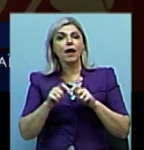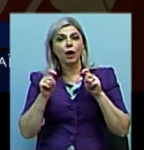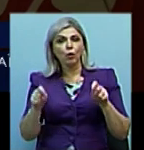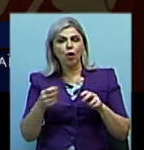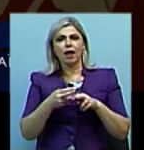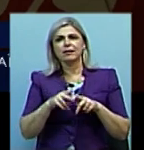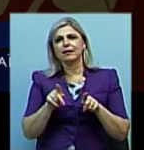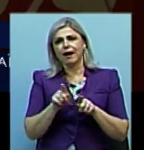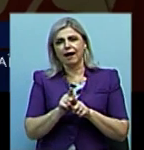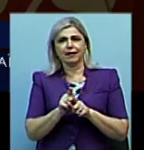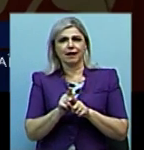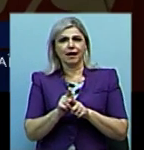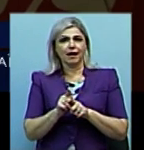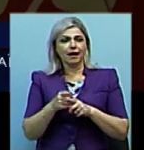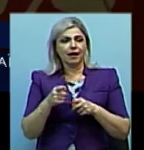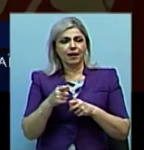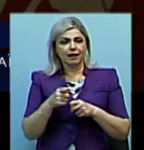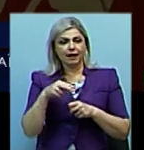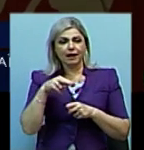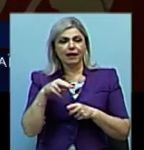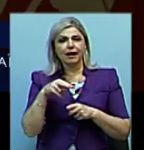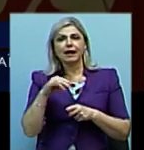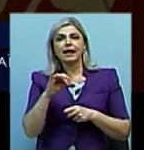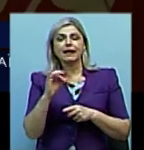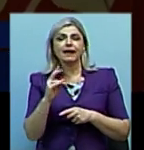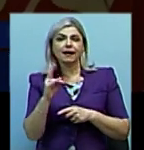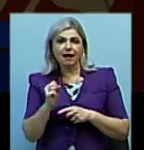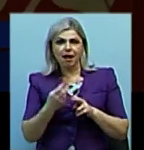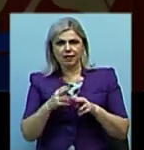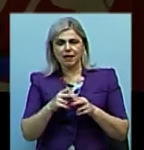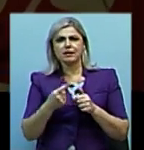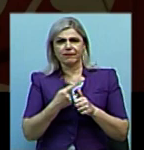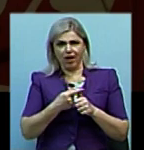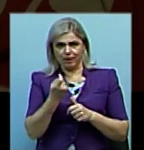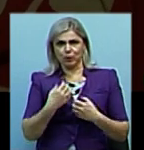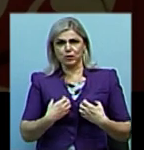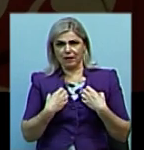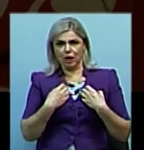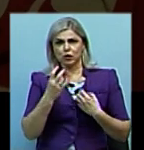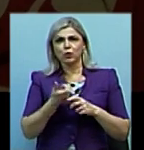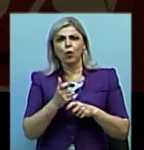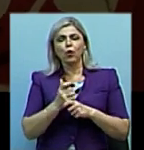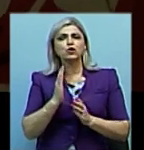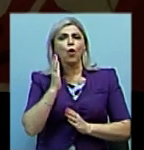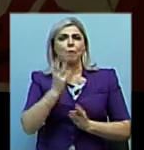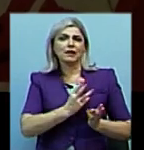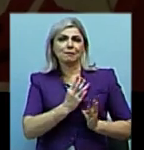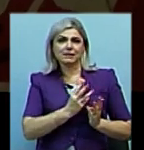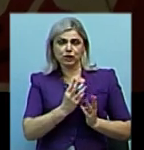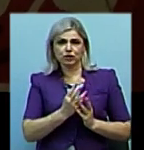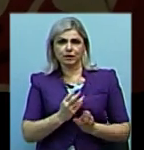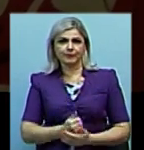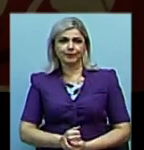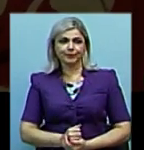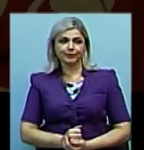річ така, поки вона вмирала. Названня немножко страшне, да? Ну, дуже оптимістична. Одна прем'єра